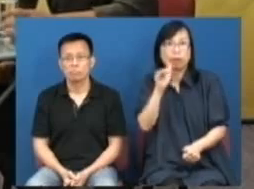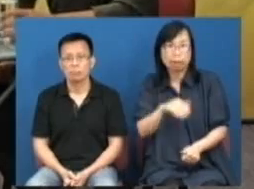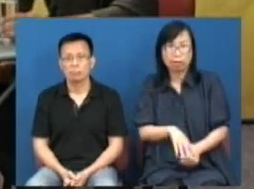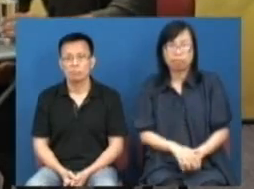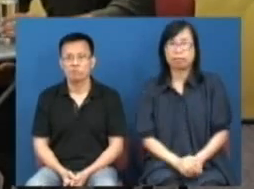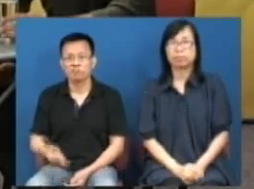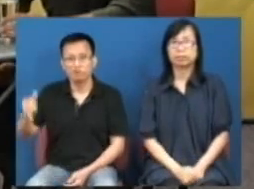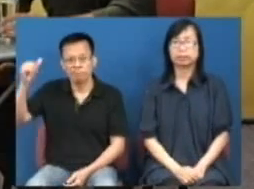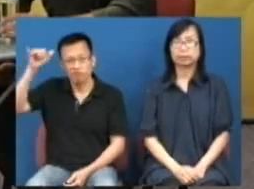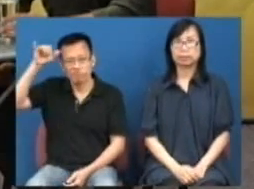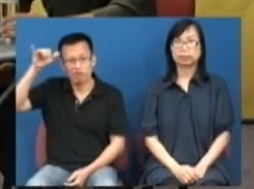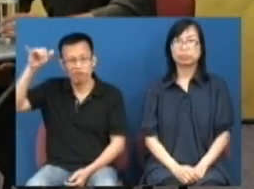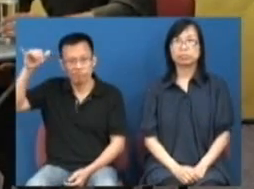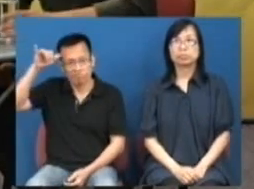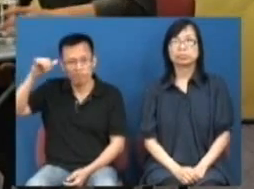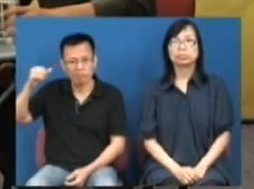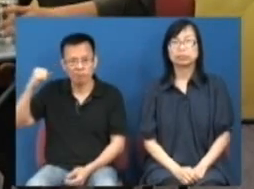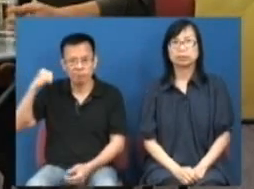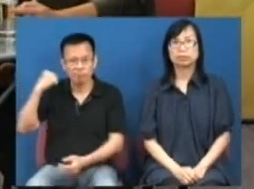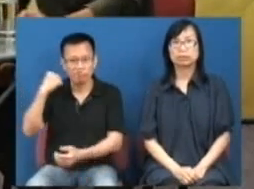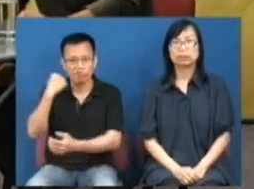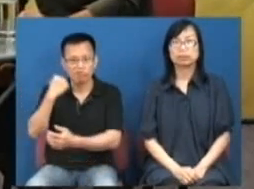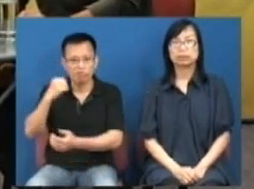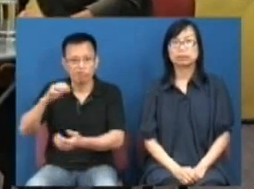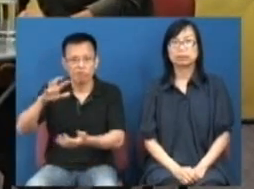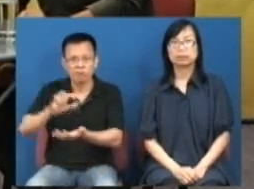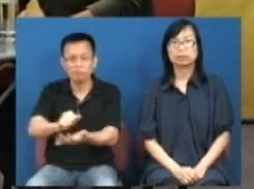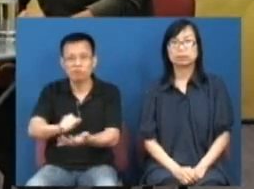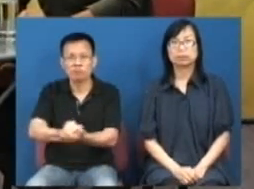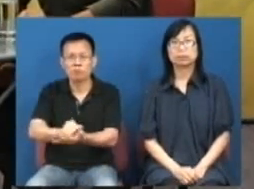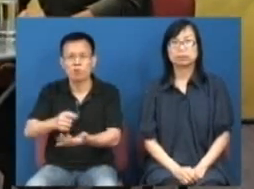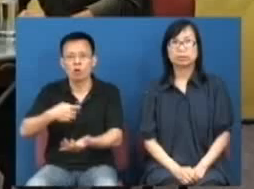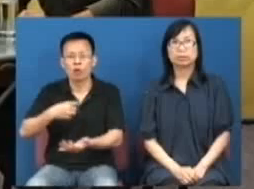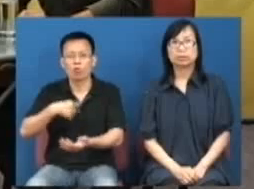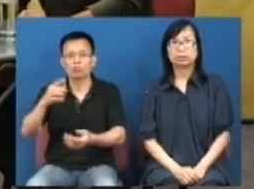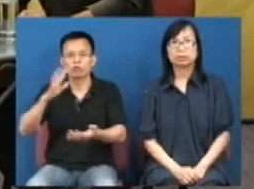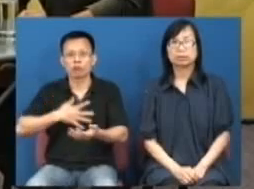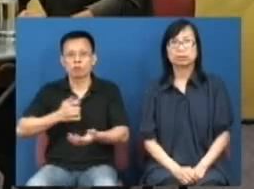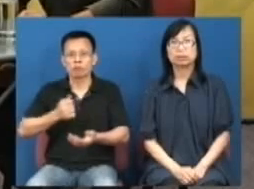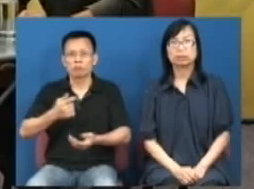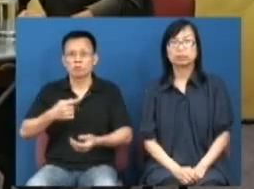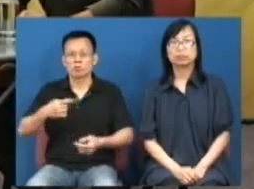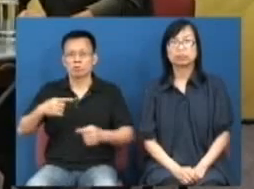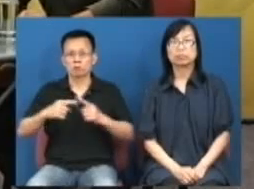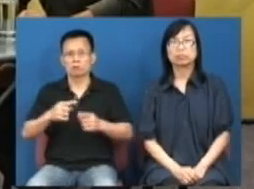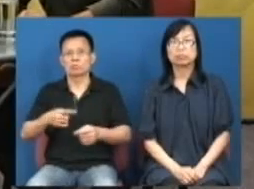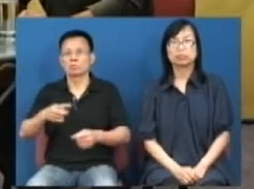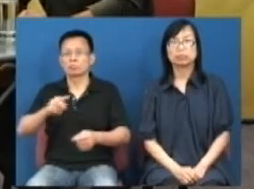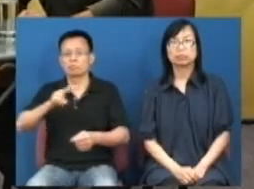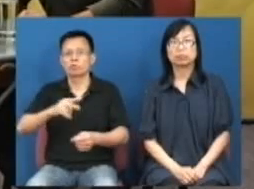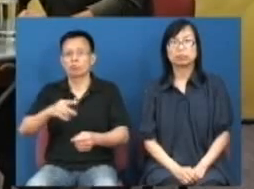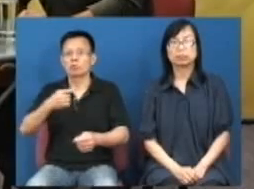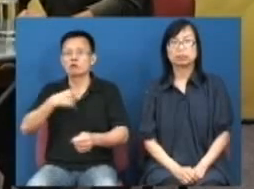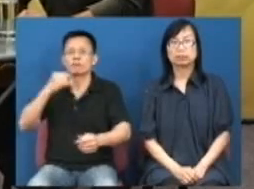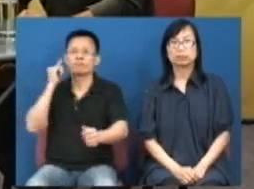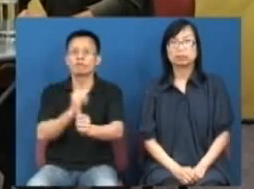弓？ 啊、 我咪同阿鬱敏喺嗰個立法會一樣咯。我準備以身試法，還掂我都有官司未完噶啦。我